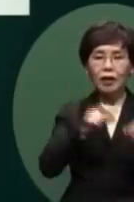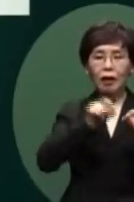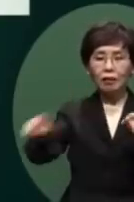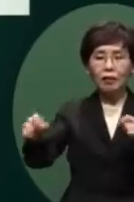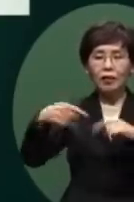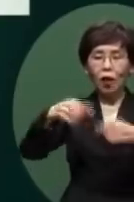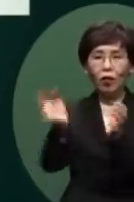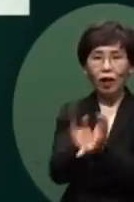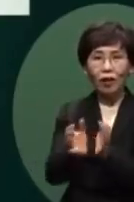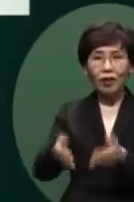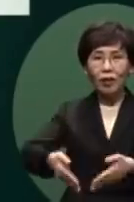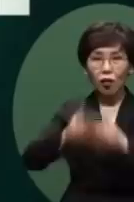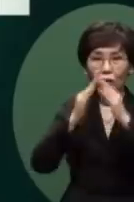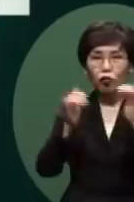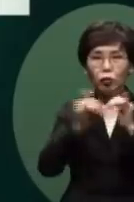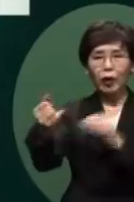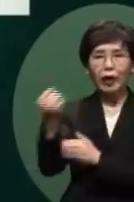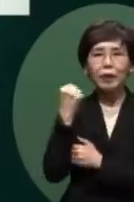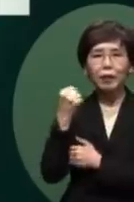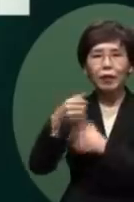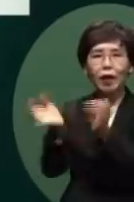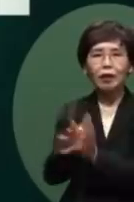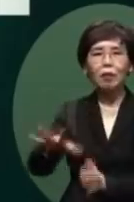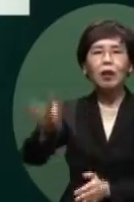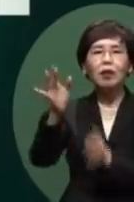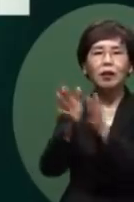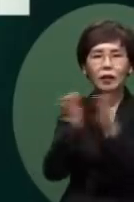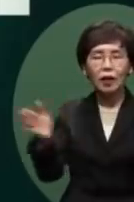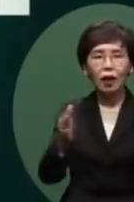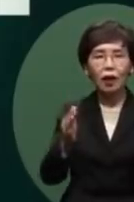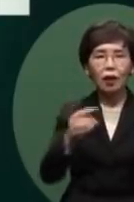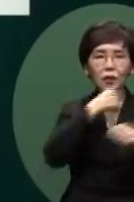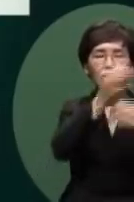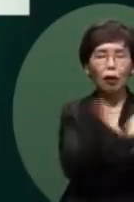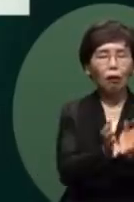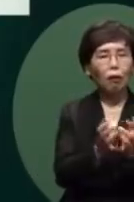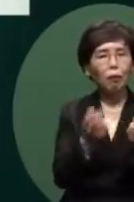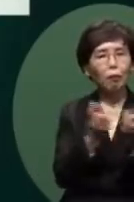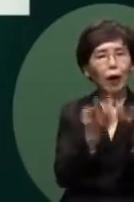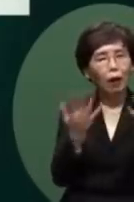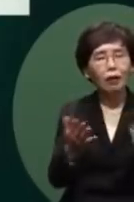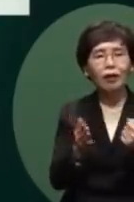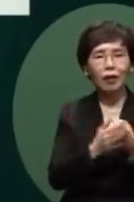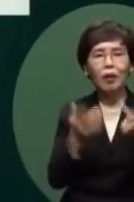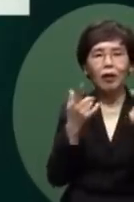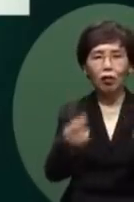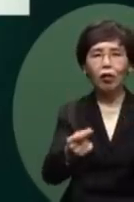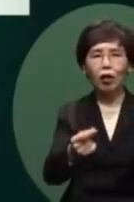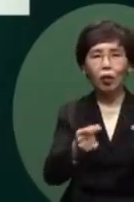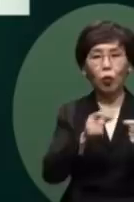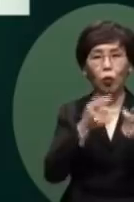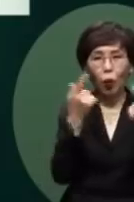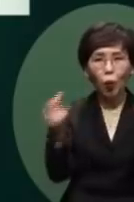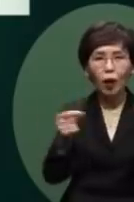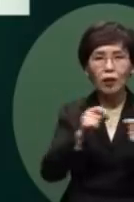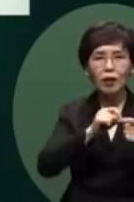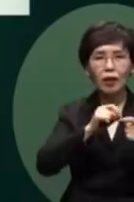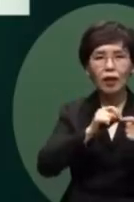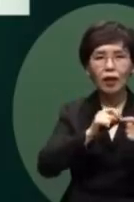문제는 국민의힘에서 먼저 시작해가지고 민주당이 어쩔 수 없이 따라간 겁니다. 그래서 그때 당시에